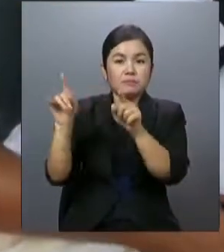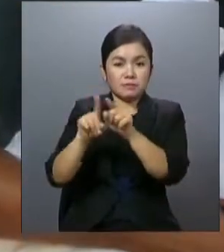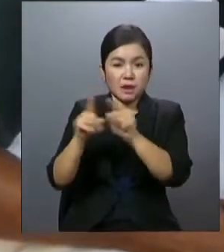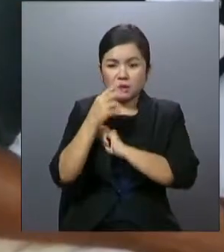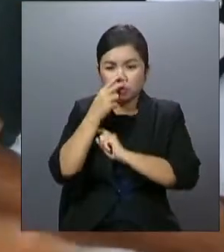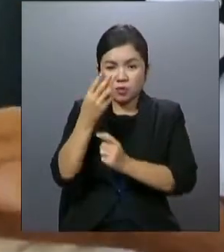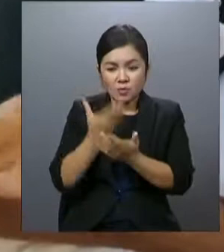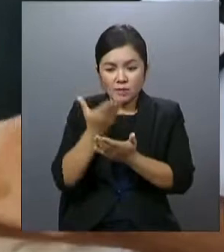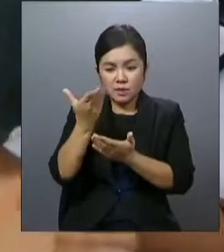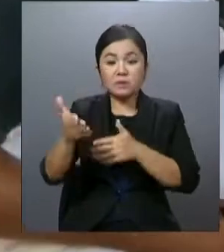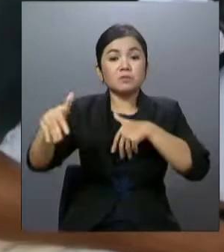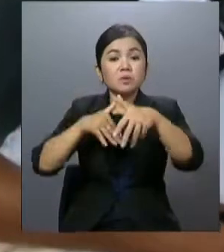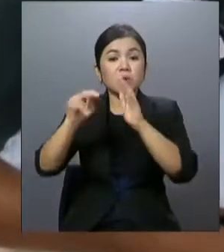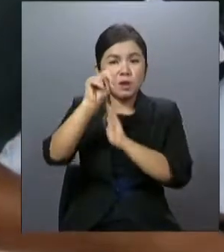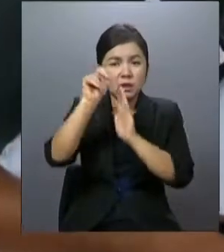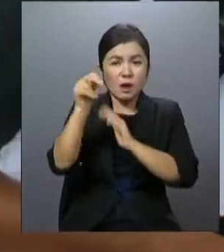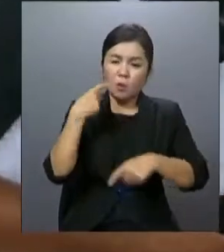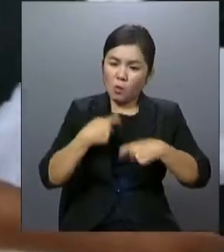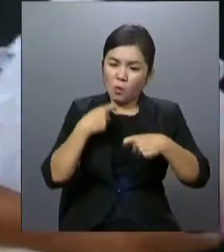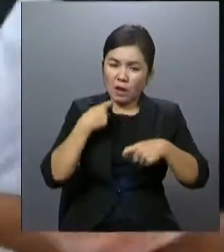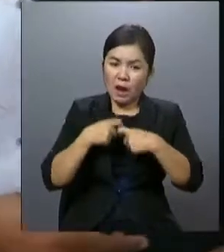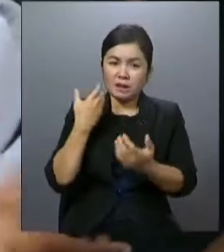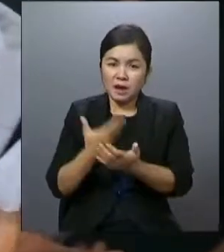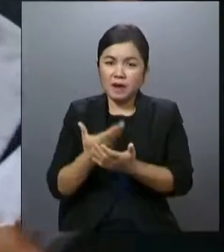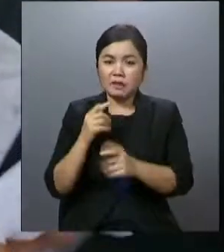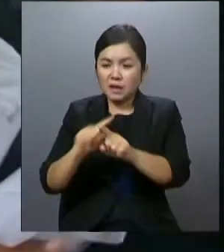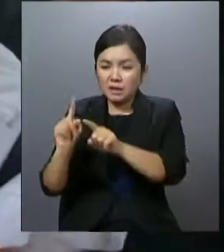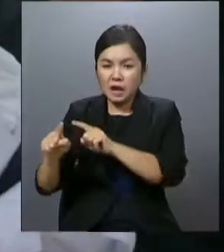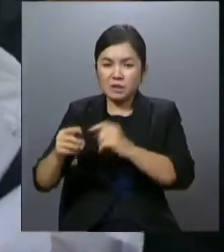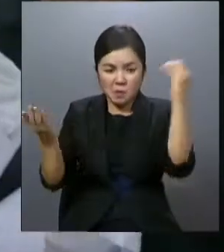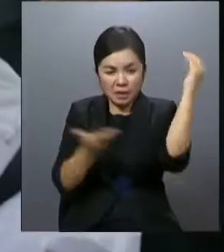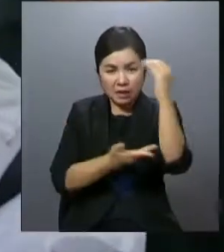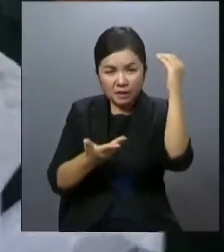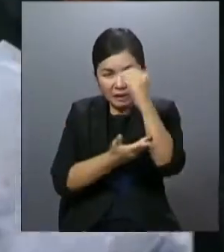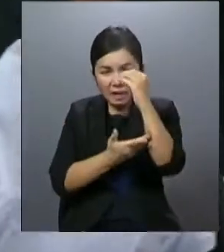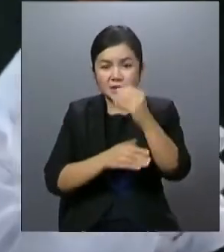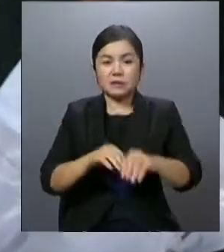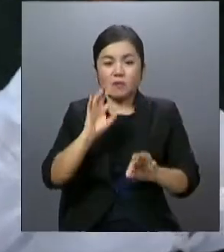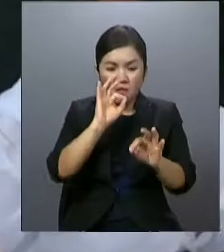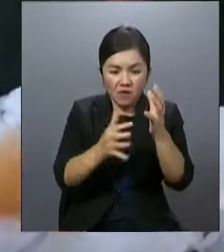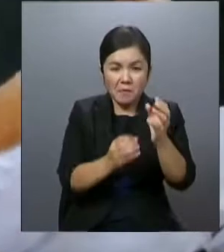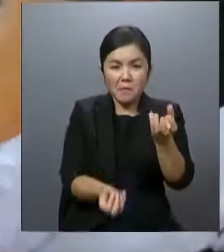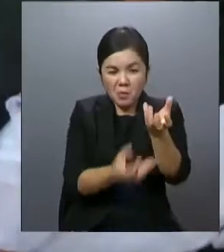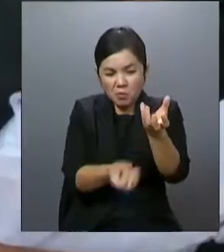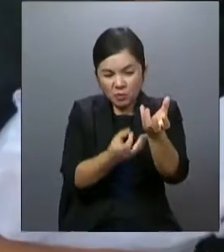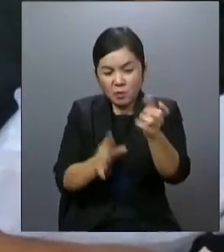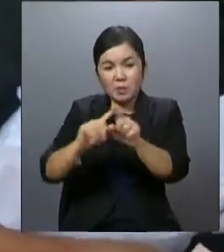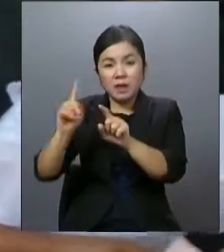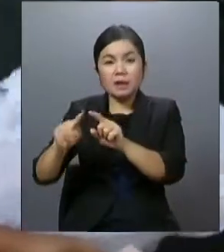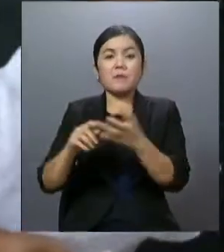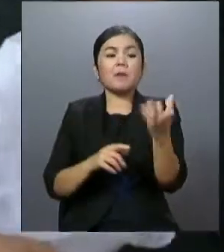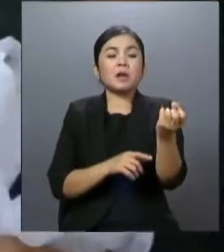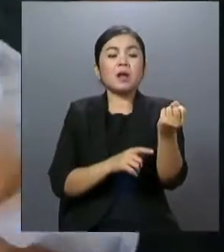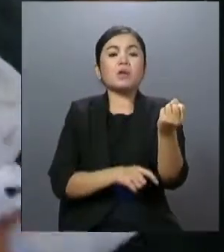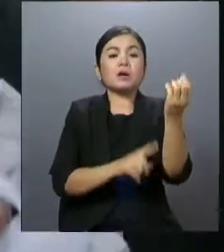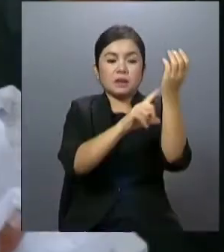นคนเมืองน่านด้วยเพราะว่ากว่าจะทำข้าวหลามมันไม่ใช่ง่ายเนาะต้องตัดไม้ต้องมาเผาต้องอะไรอยากจะให้